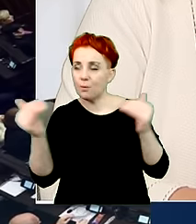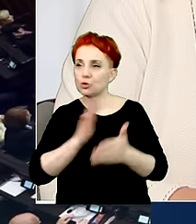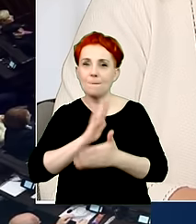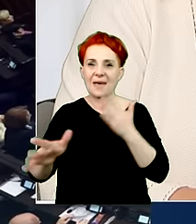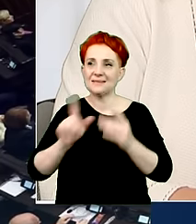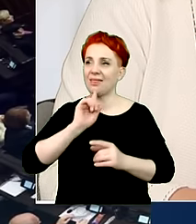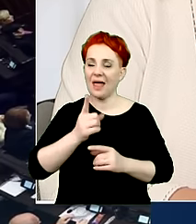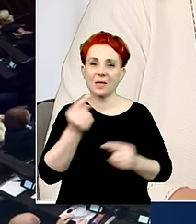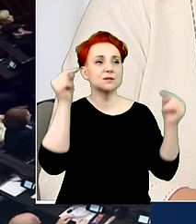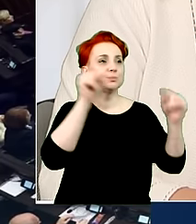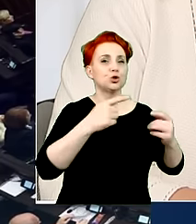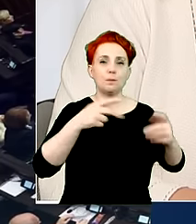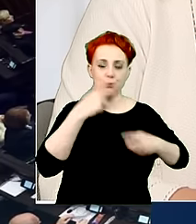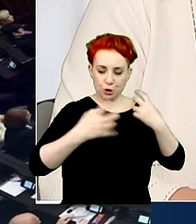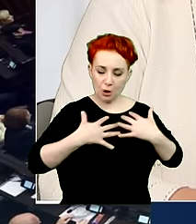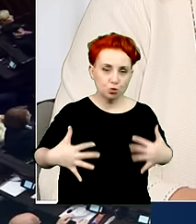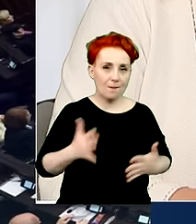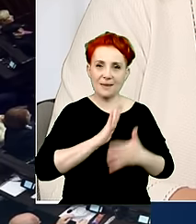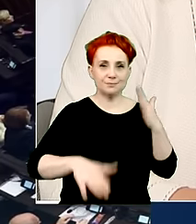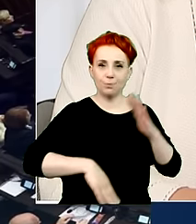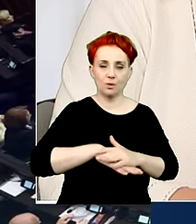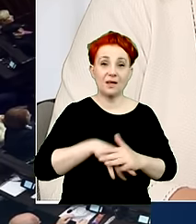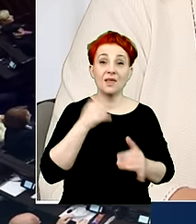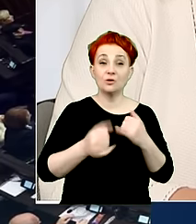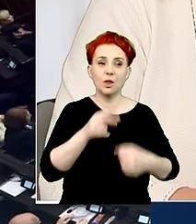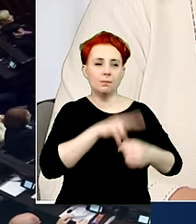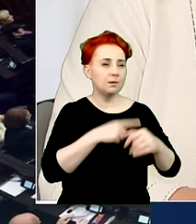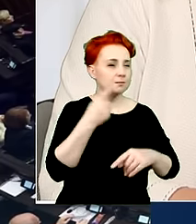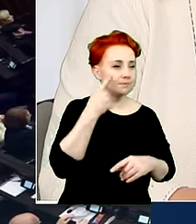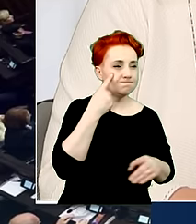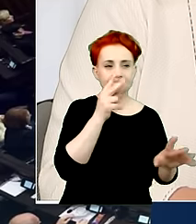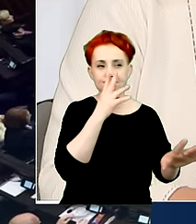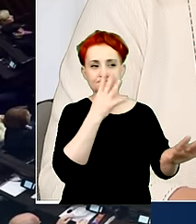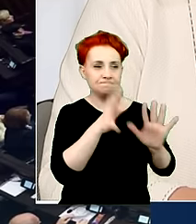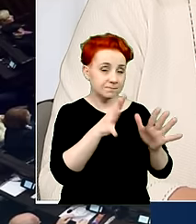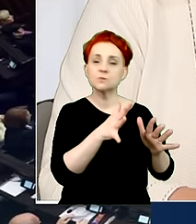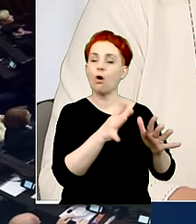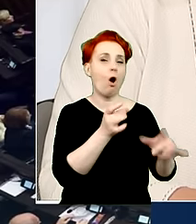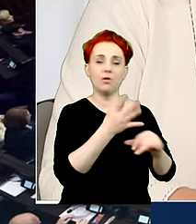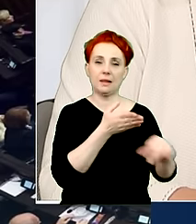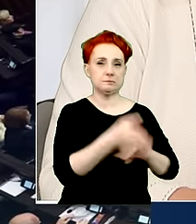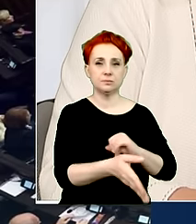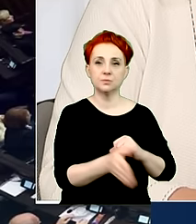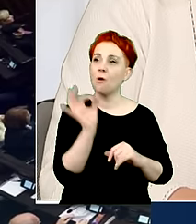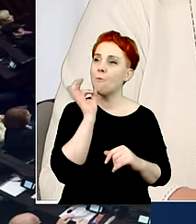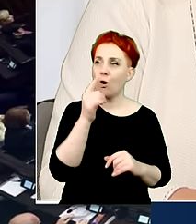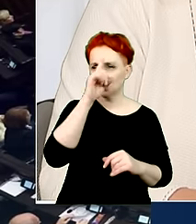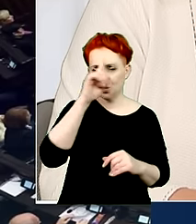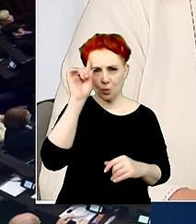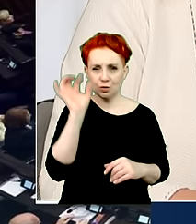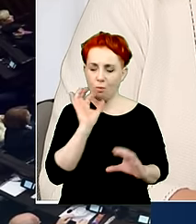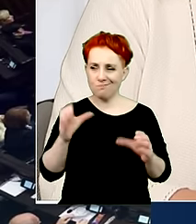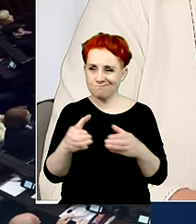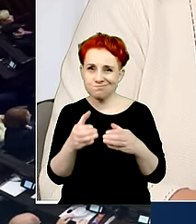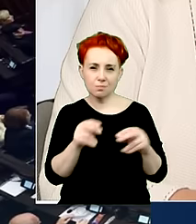żadnej podstawy prawnej, jeżeli tylko funkcjonariusz będzie miał podejrzenie, że coś się dzieje. To jest kraj, gdzie młodzi ludzie, młode gangi grasują z pistoletami